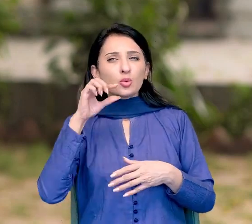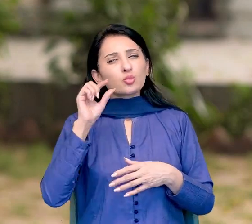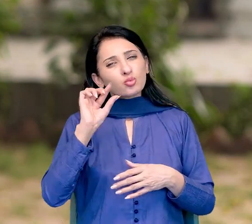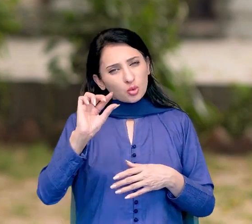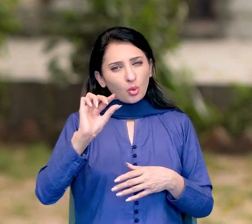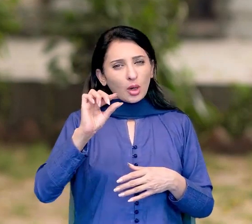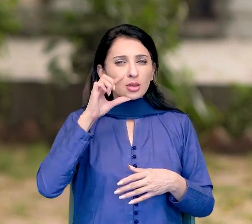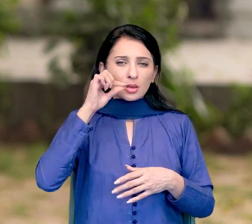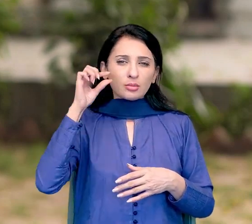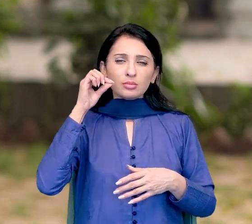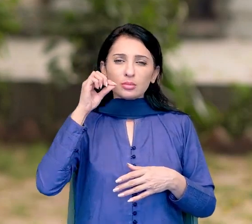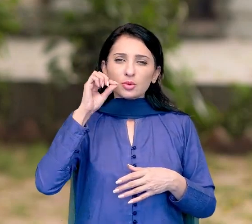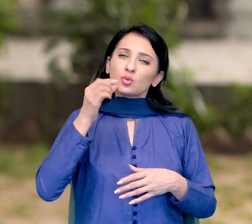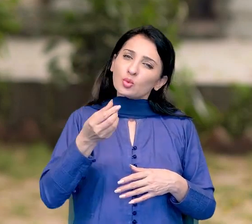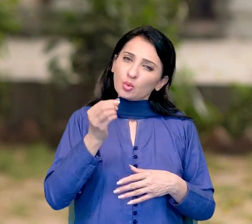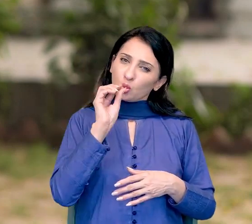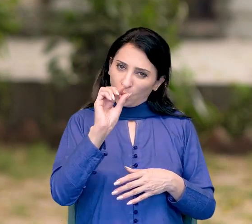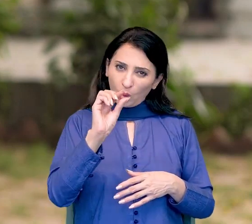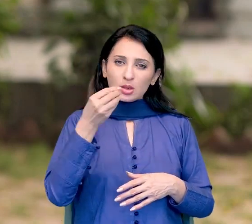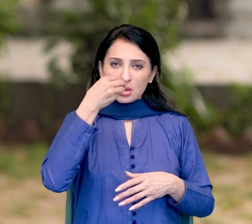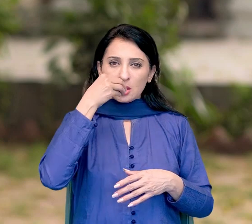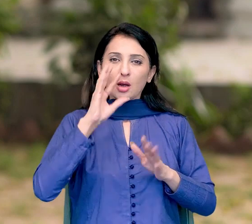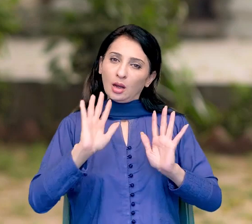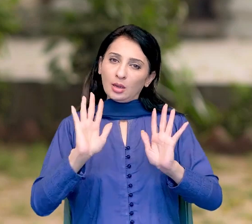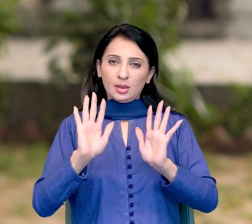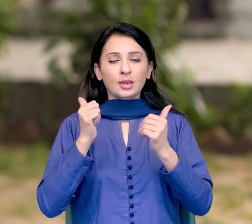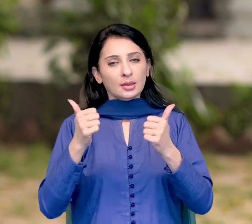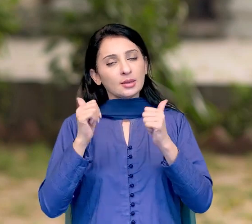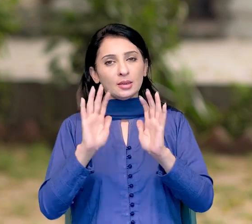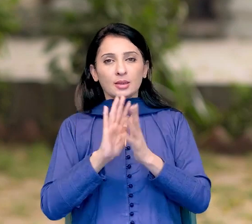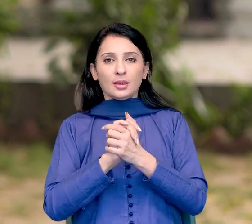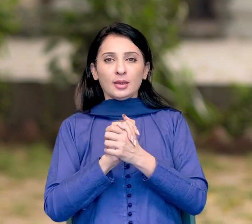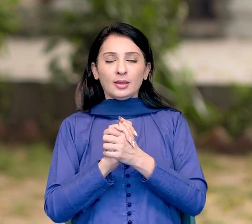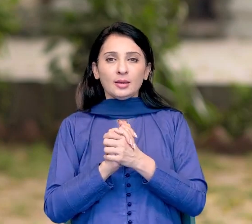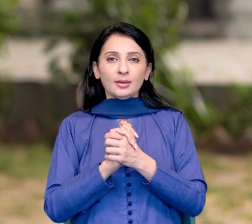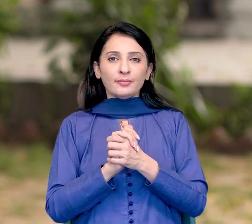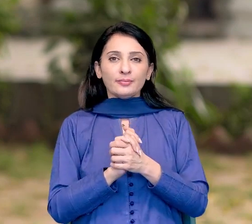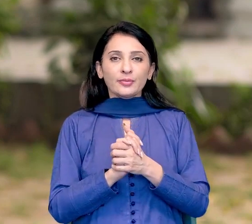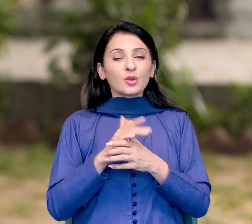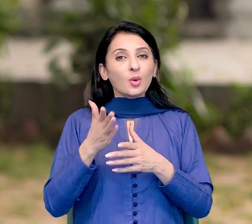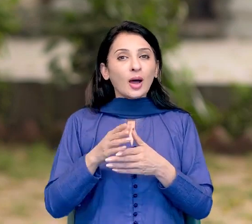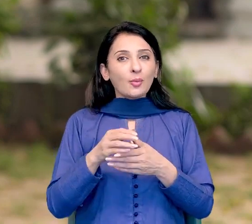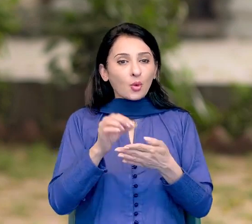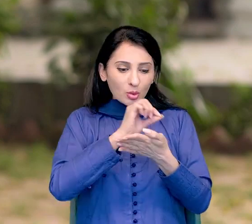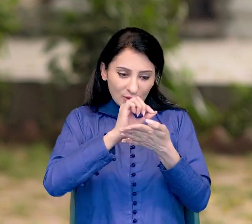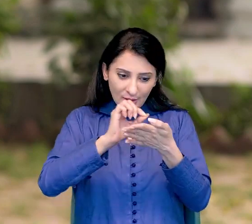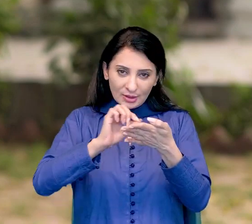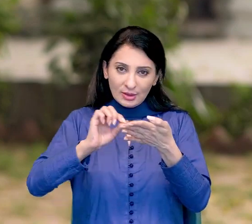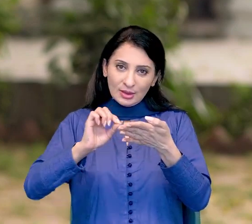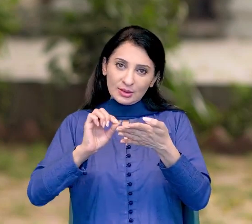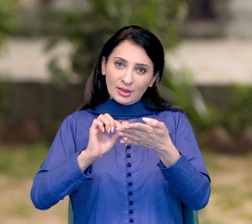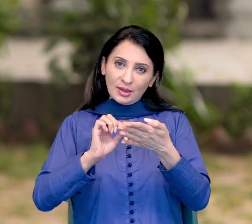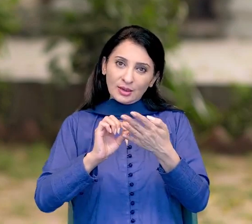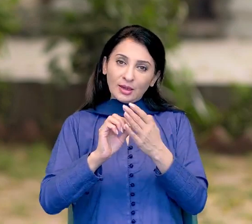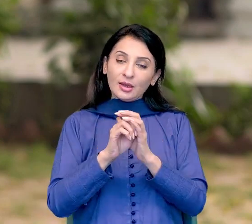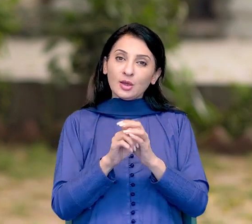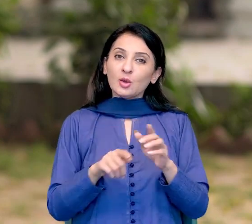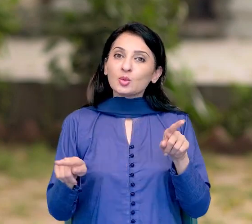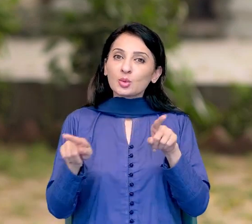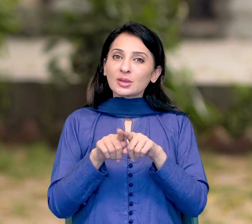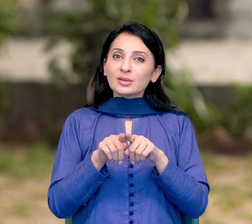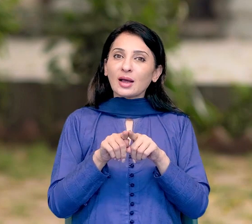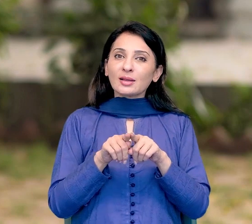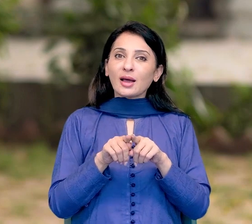منہ کا مزہ بھی آپ چسکا بھی پورا کر لیں. Don't deprive yourself, but just be mindful کہ آپ کب لے رہے ہیں. It's helpful to write those things